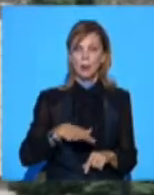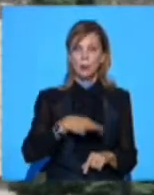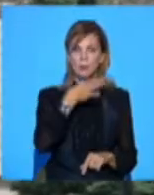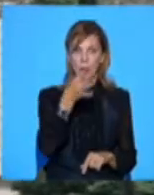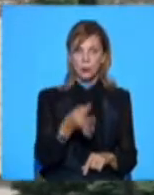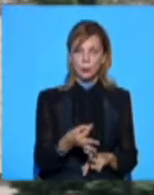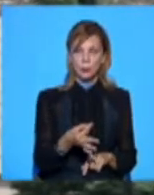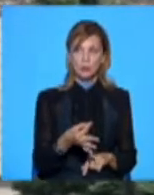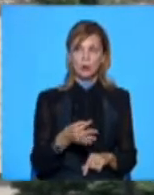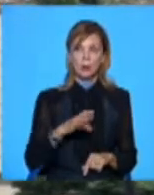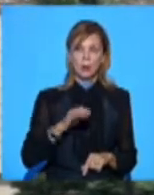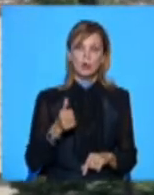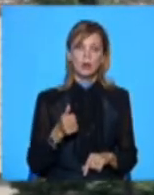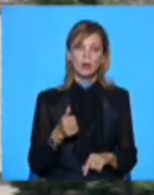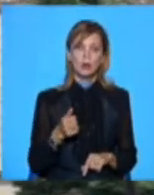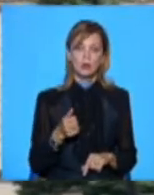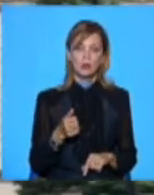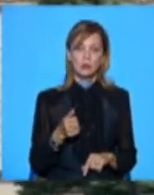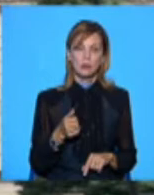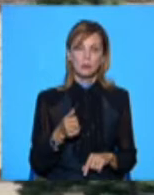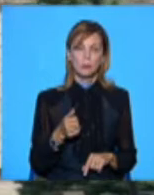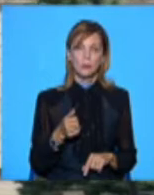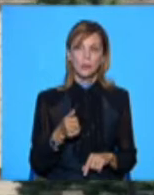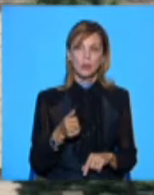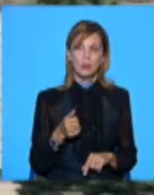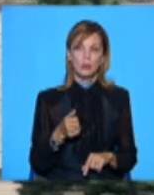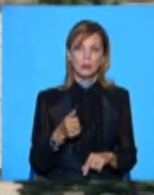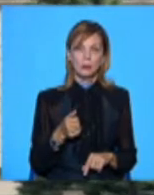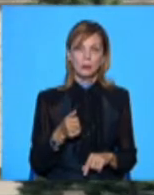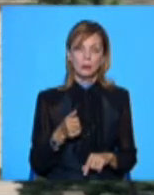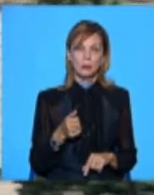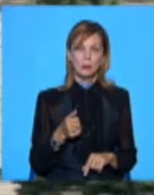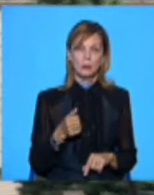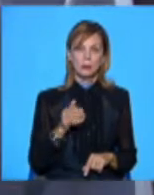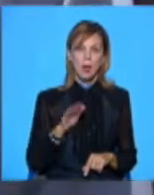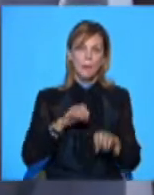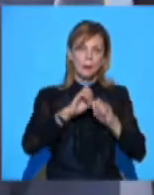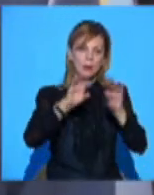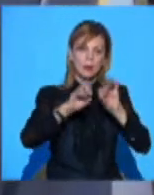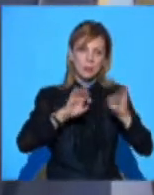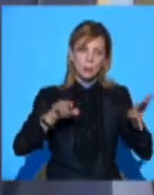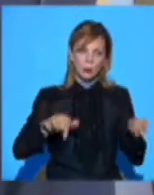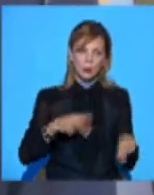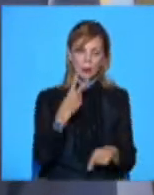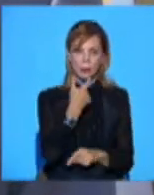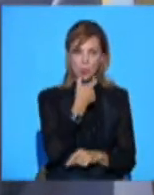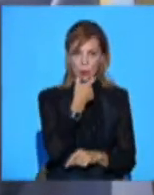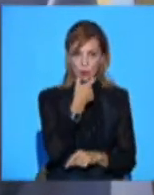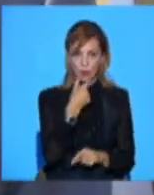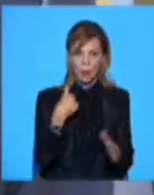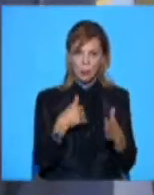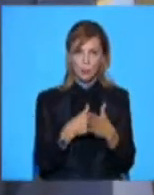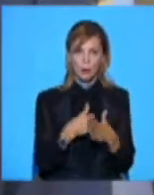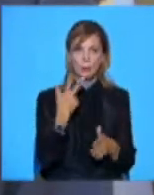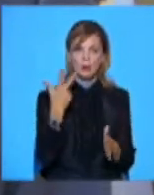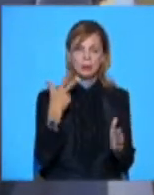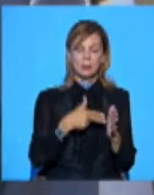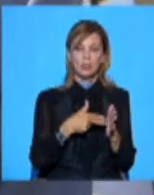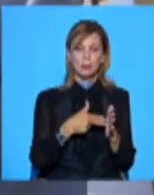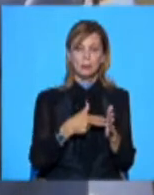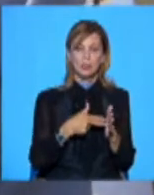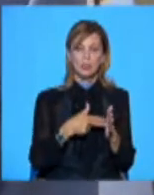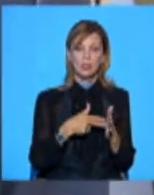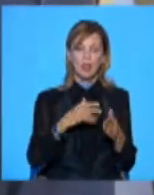spun că pe lângă faptul că am distribuit în acești 2 ani de zile aproximativ 3.000